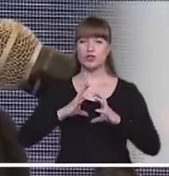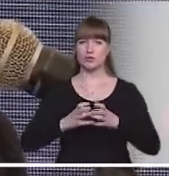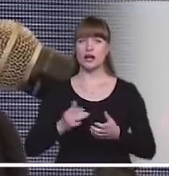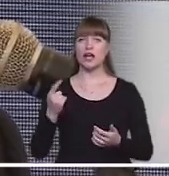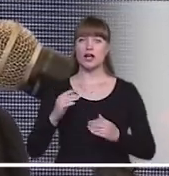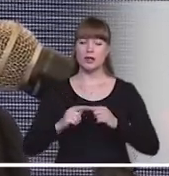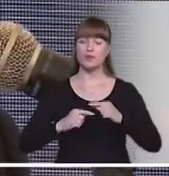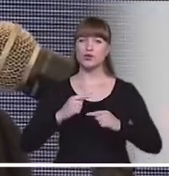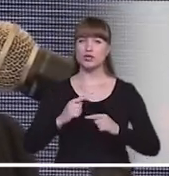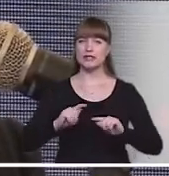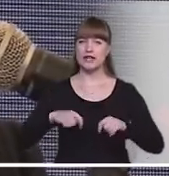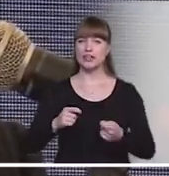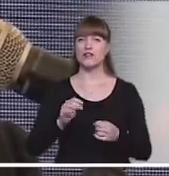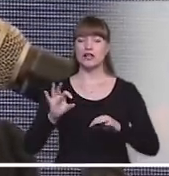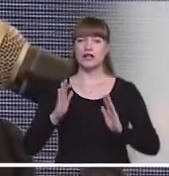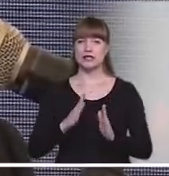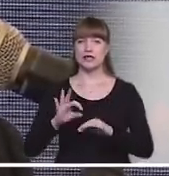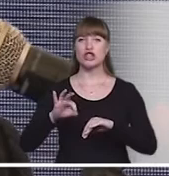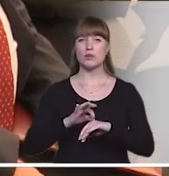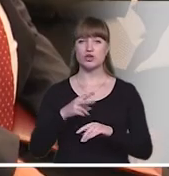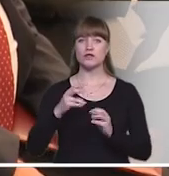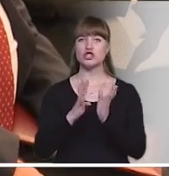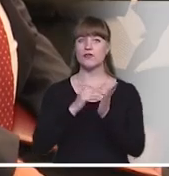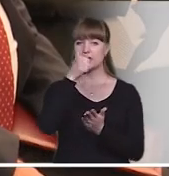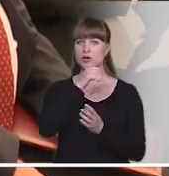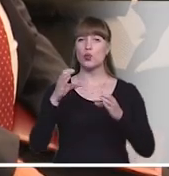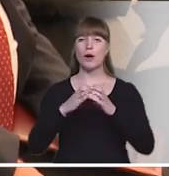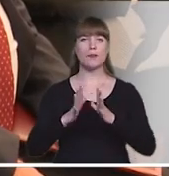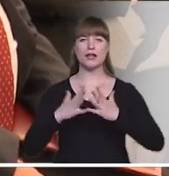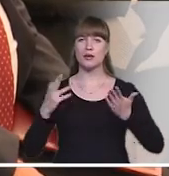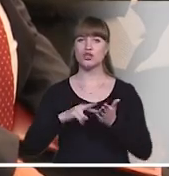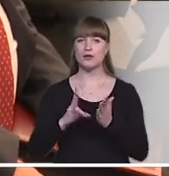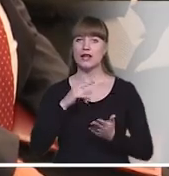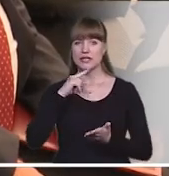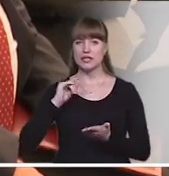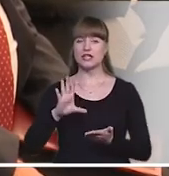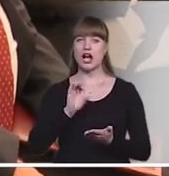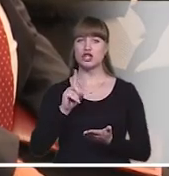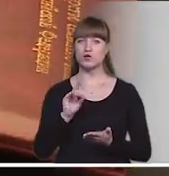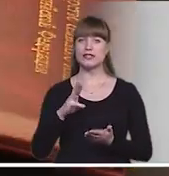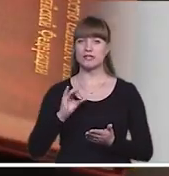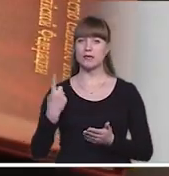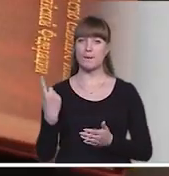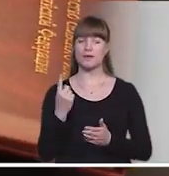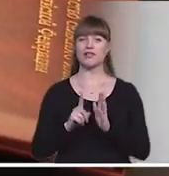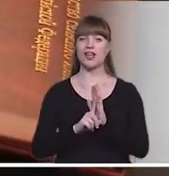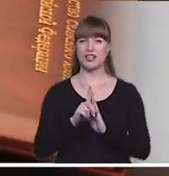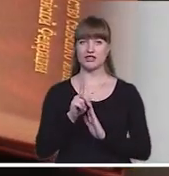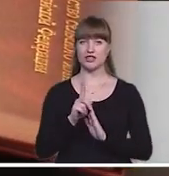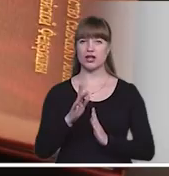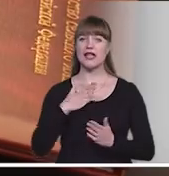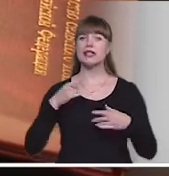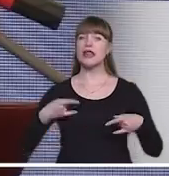Она унаследовала состояние мужа в 2009 году. У компании большие планы на Россию. Азовский терминал – лишь первая ласточка.